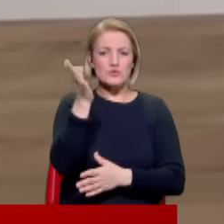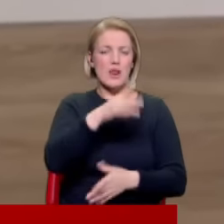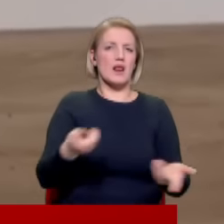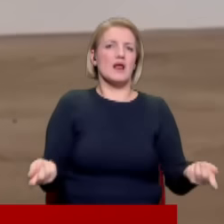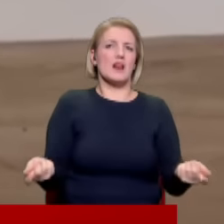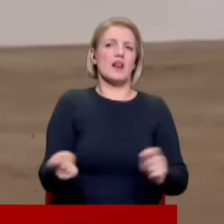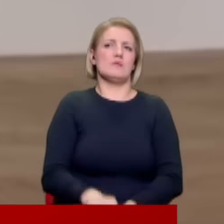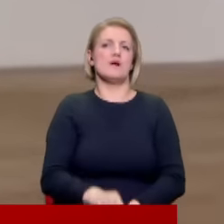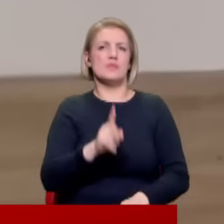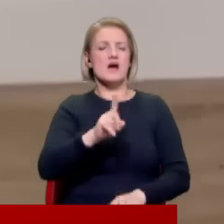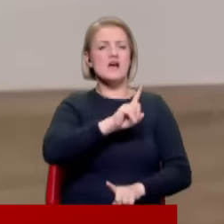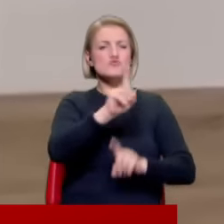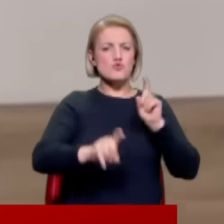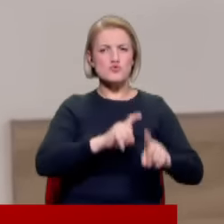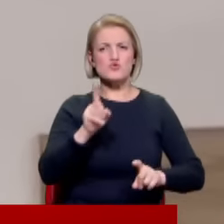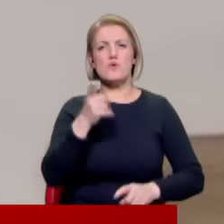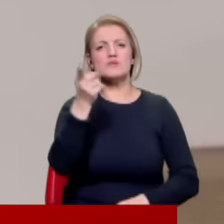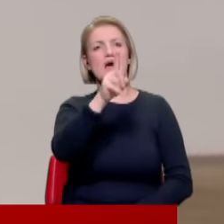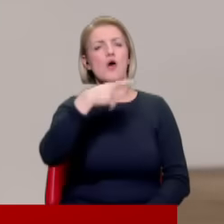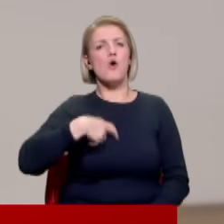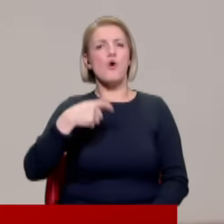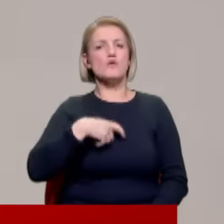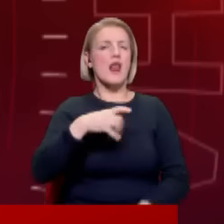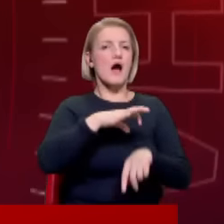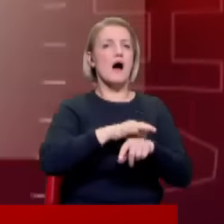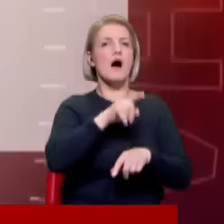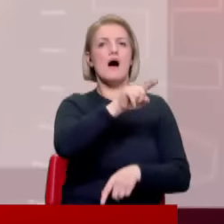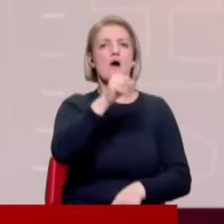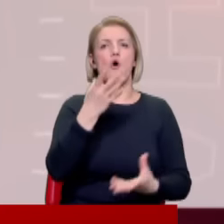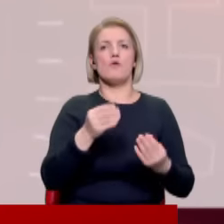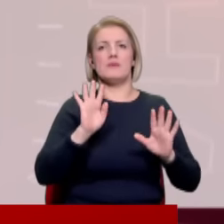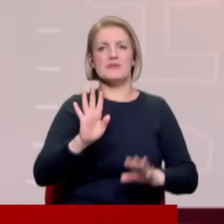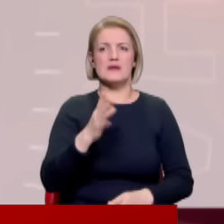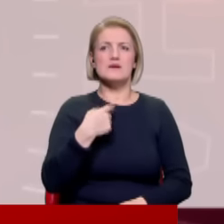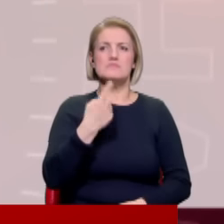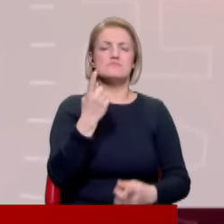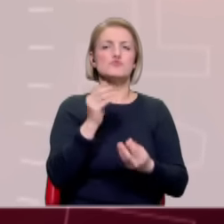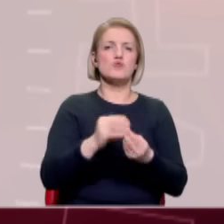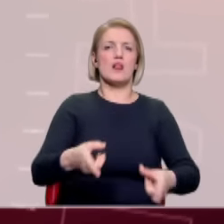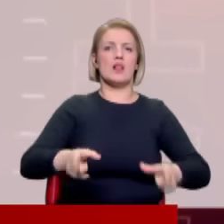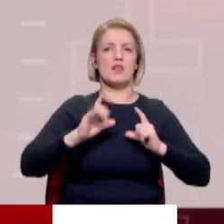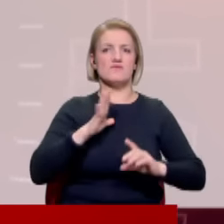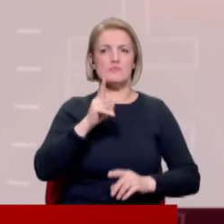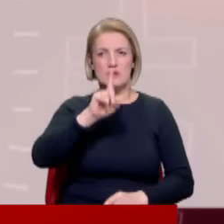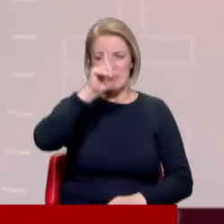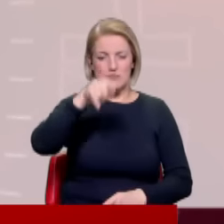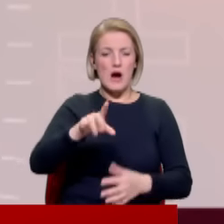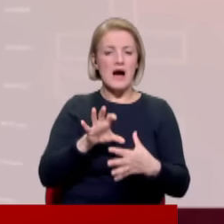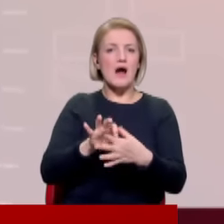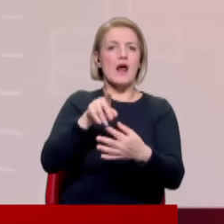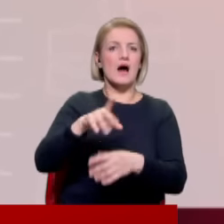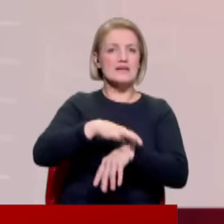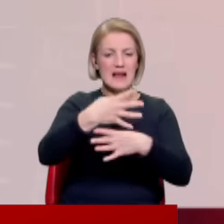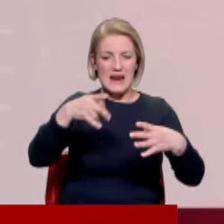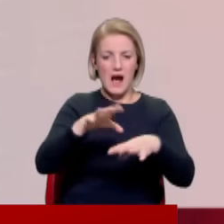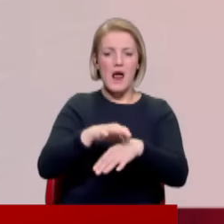Soruşturma ifadelere rağmen henüz diğer özel hastanelere genişletilmedi. Hakkımda yöneltilen çok sayıda suçlama var. Bu sadece bu